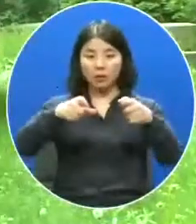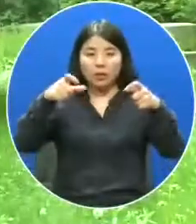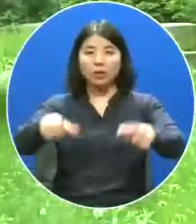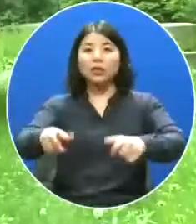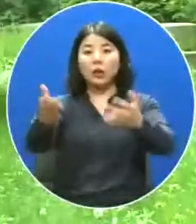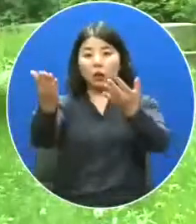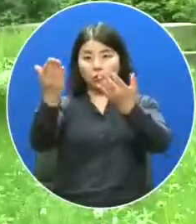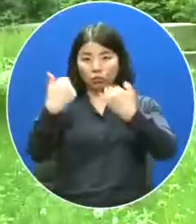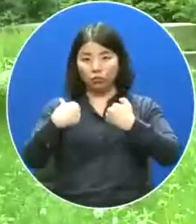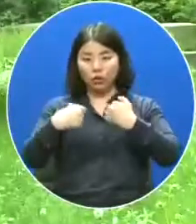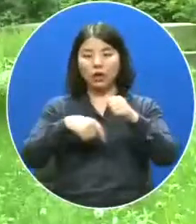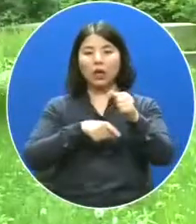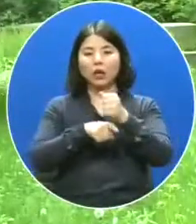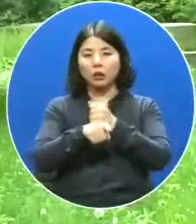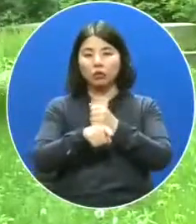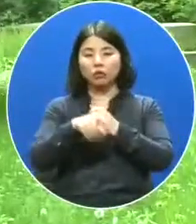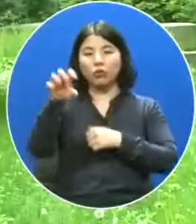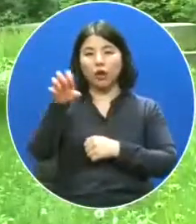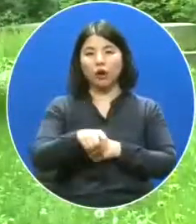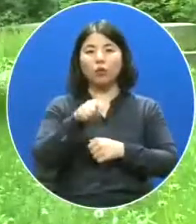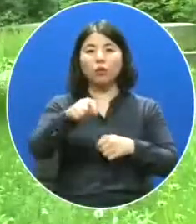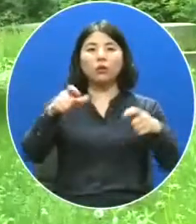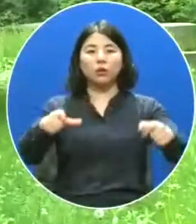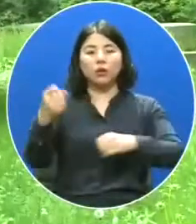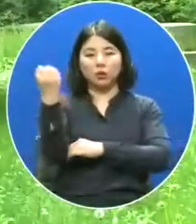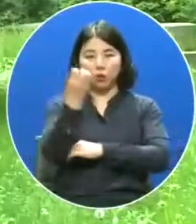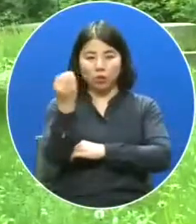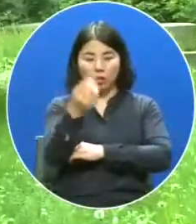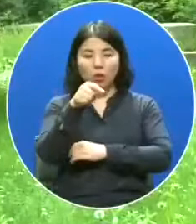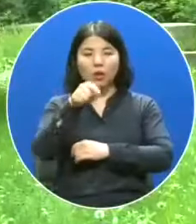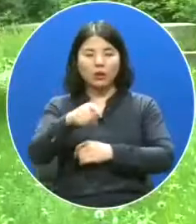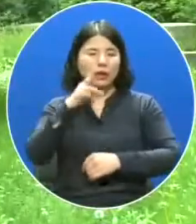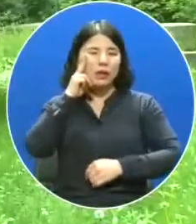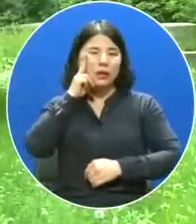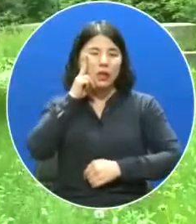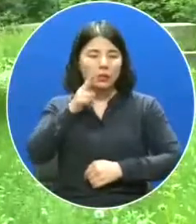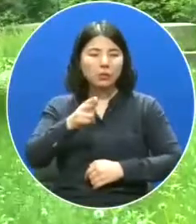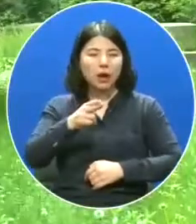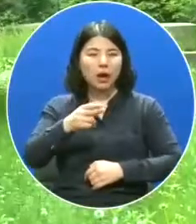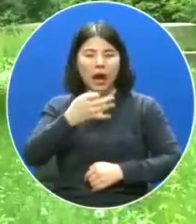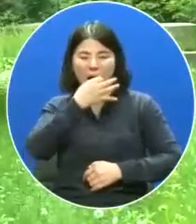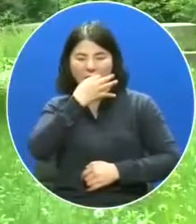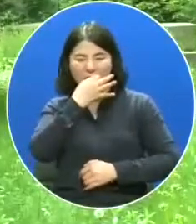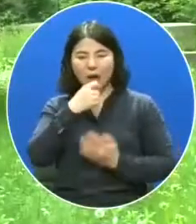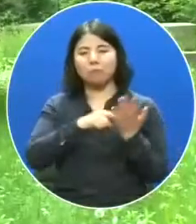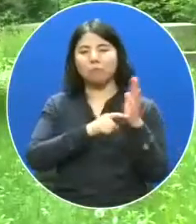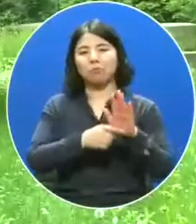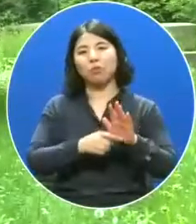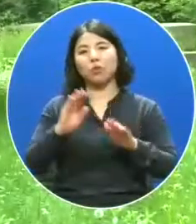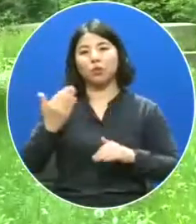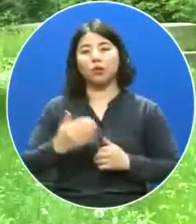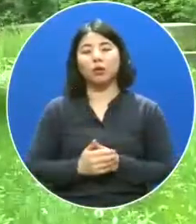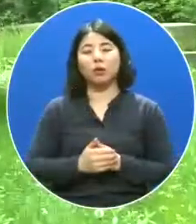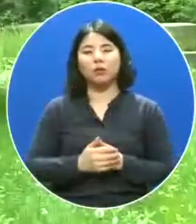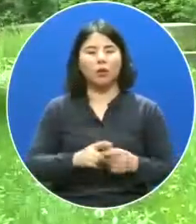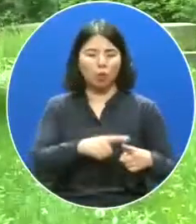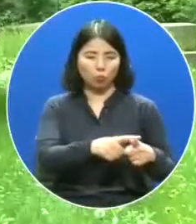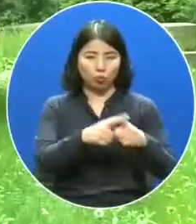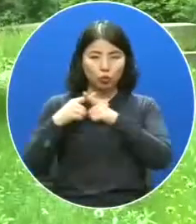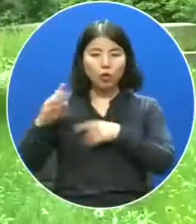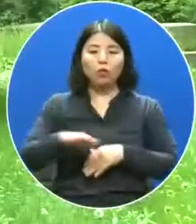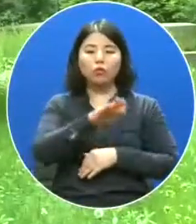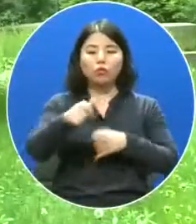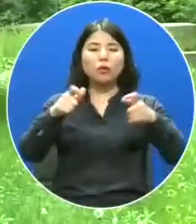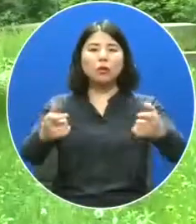국책사업의 지역유치라는 명목 하에 지역 언론은 극심한 지역 이기주의를 드러내곤 합니다.